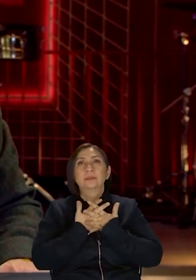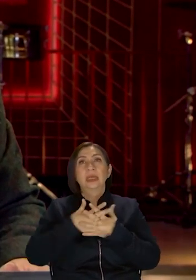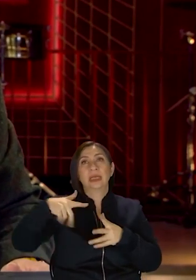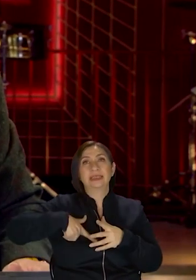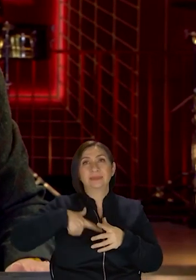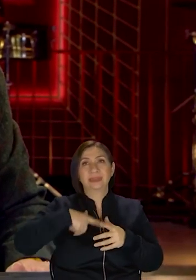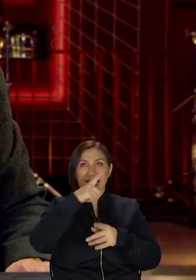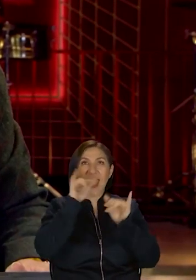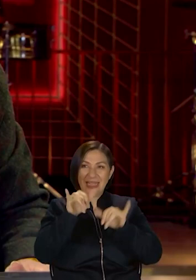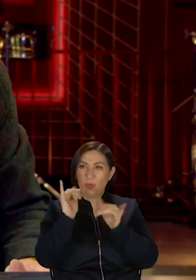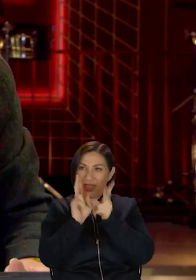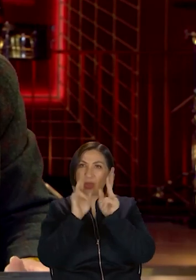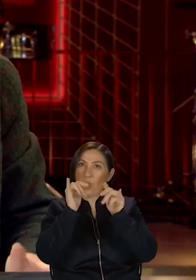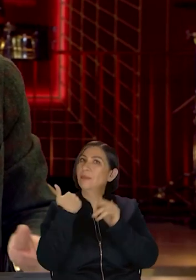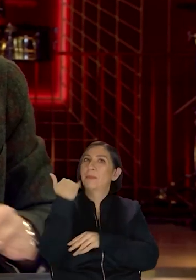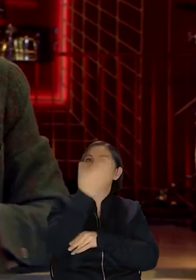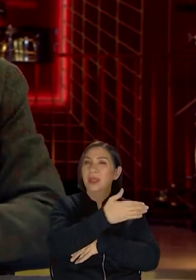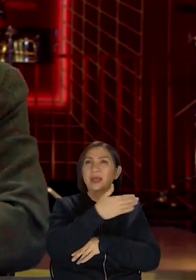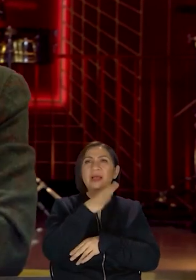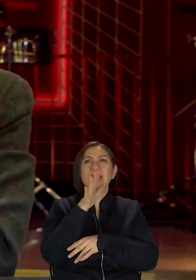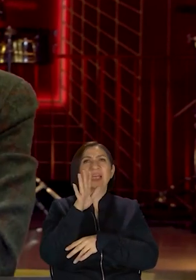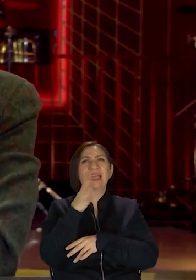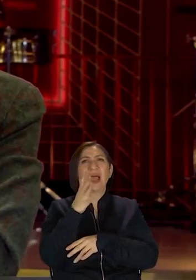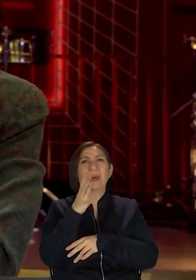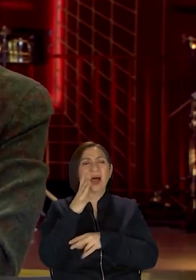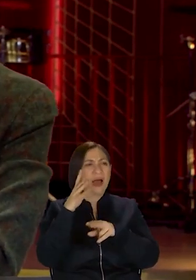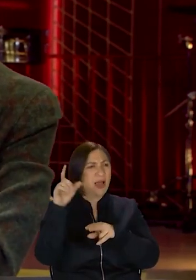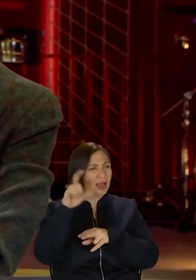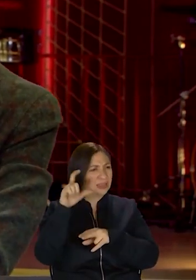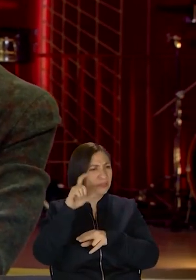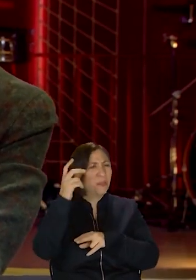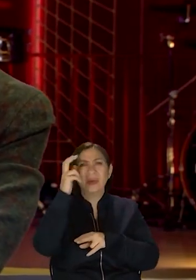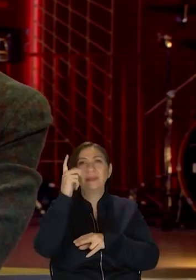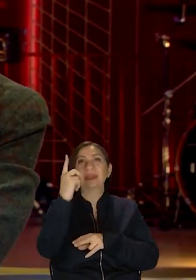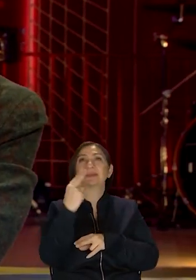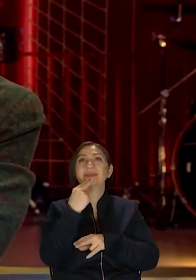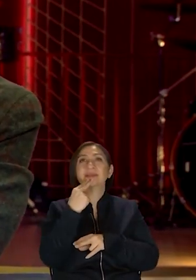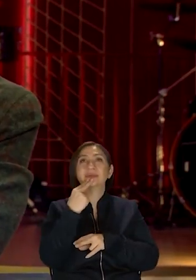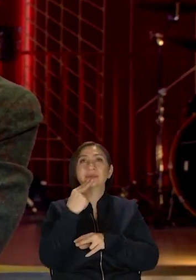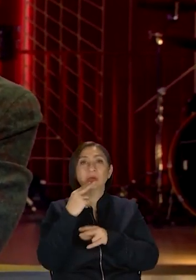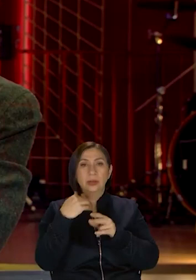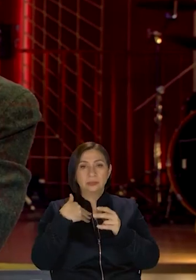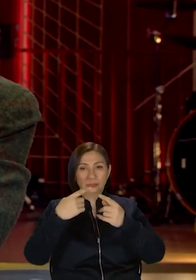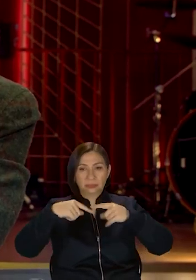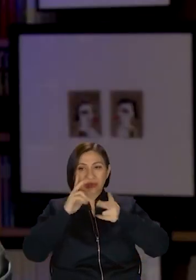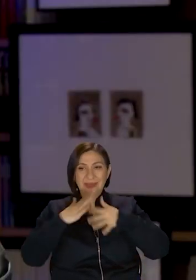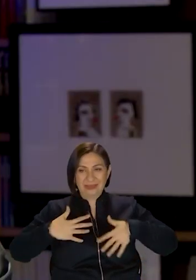İzmir'de Harem Kabare oynadık. Galiba Aydın'dan mı, Manisa'dan mı gelen bir hanım tarafından kulisimiz